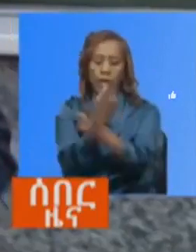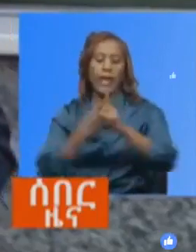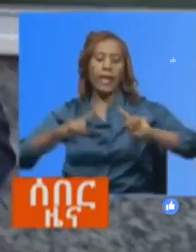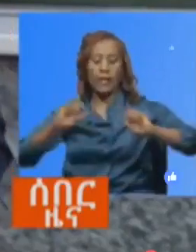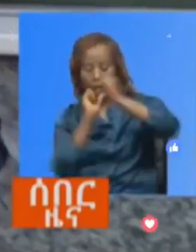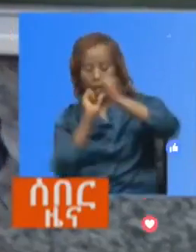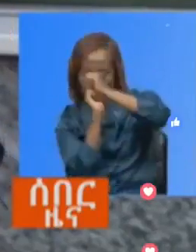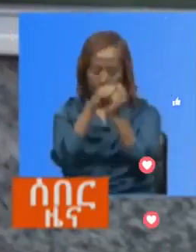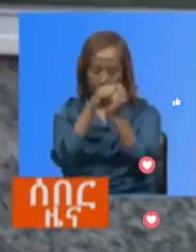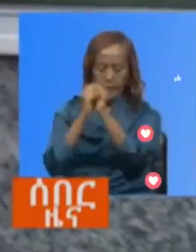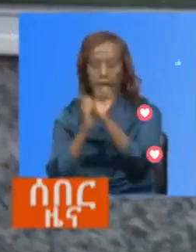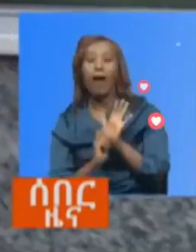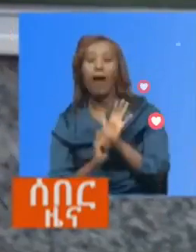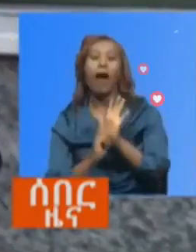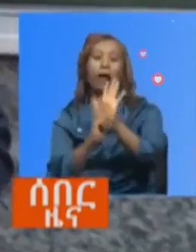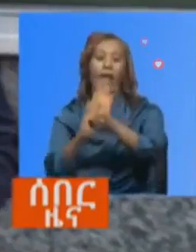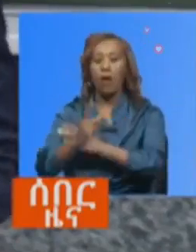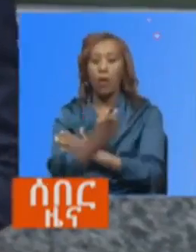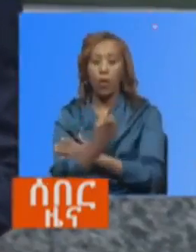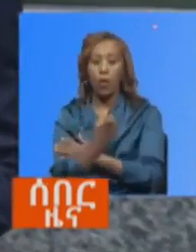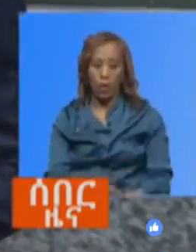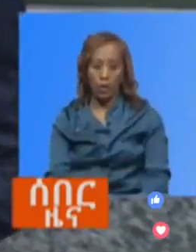ትግል አርያ ሆኗል።